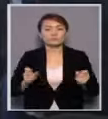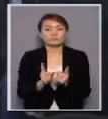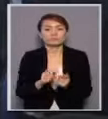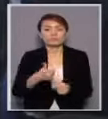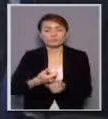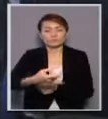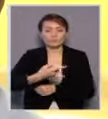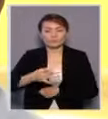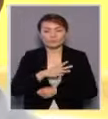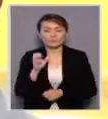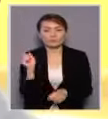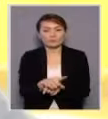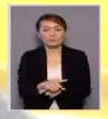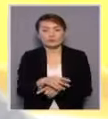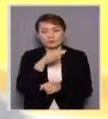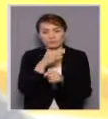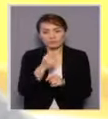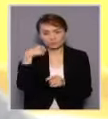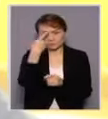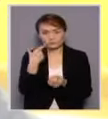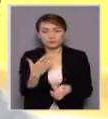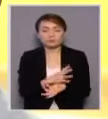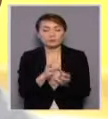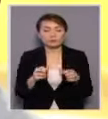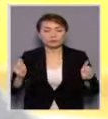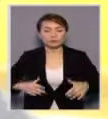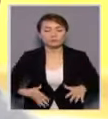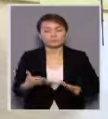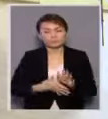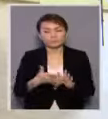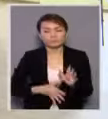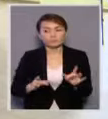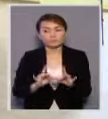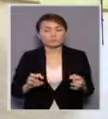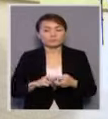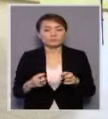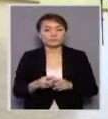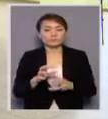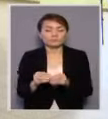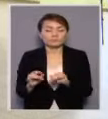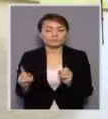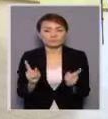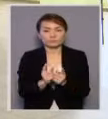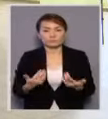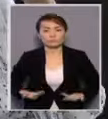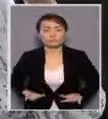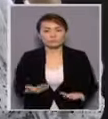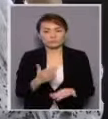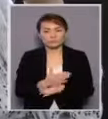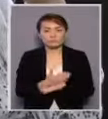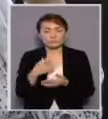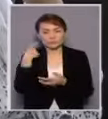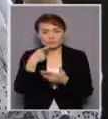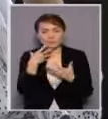глава региона дал поручение ответственным лицам по решению изучению озвученных проблем и провел прием жители села по